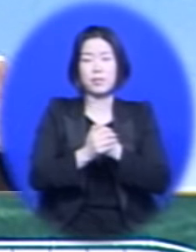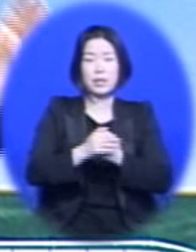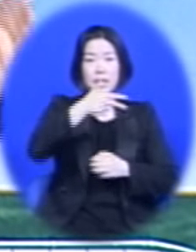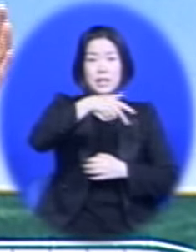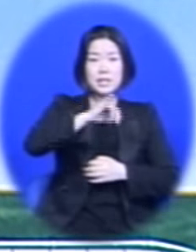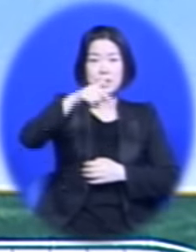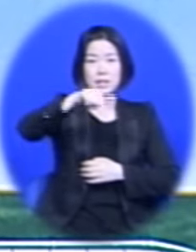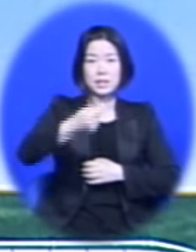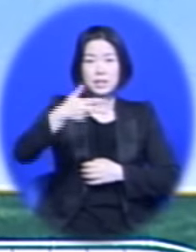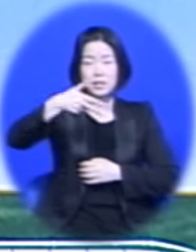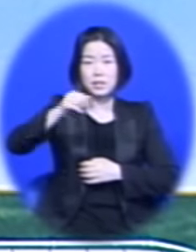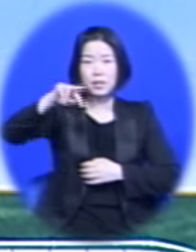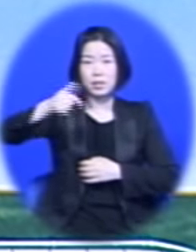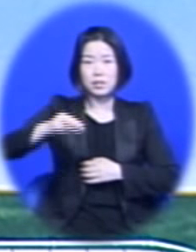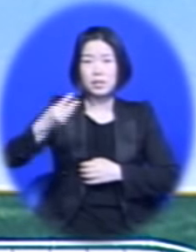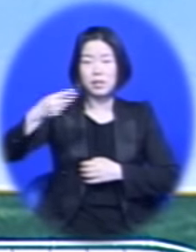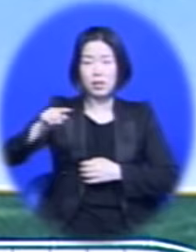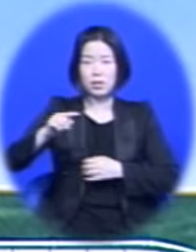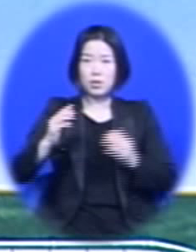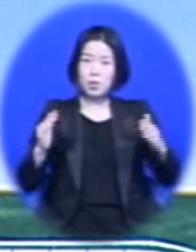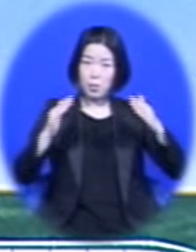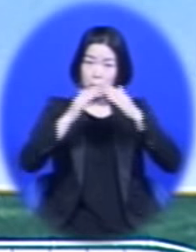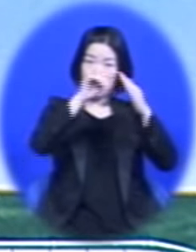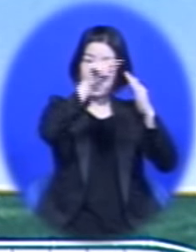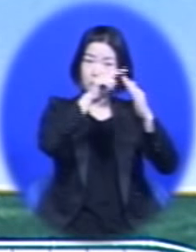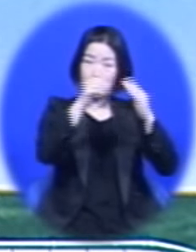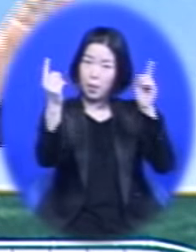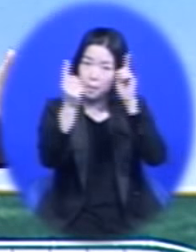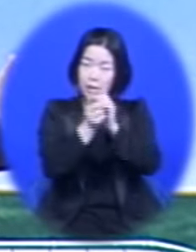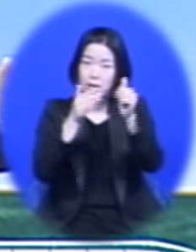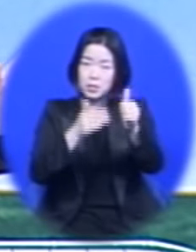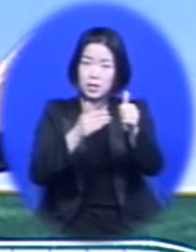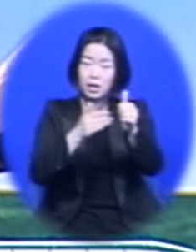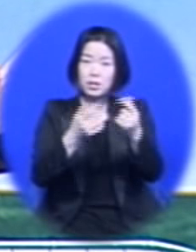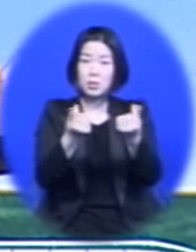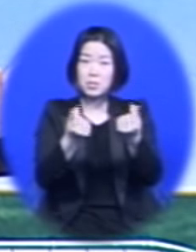지그지글러의 정상에서 만납시다 그런 유의 책들이 많습니다.